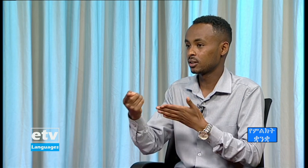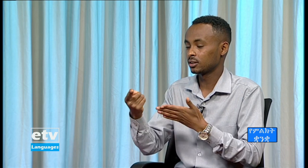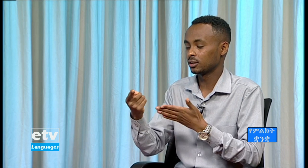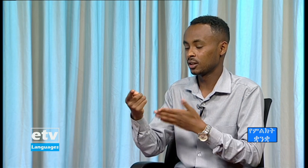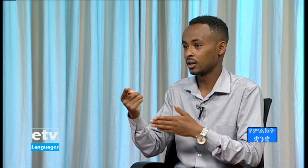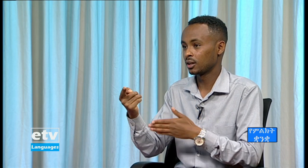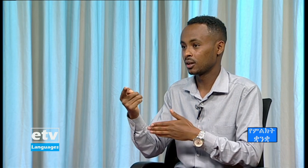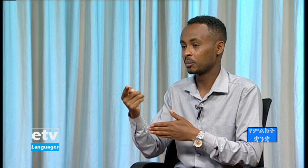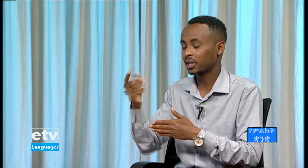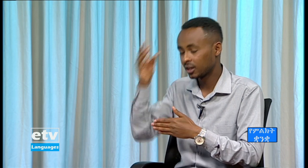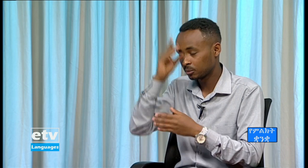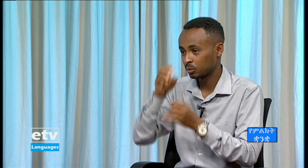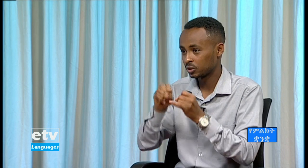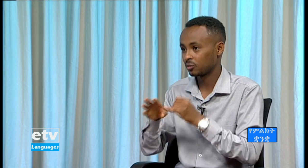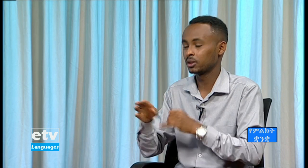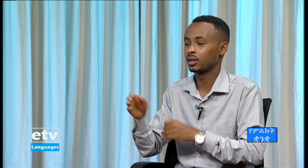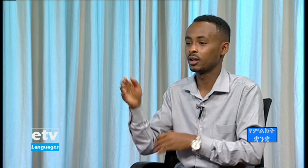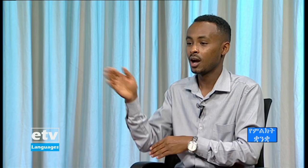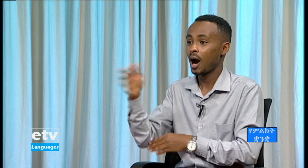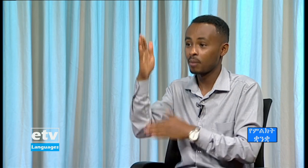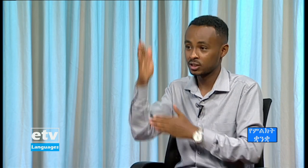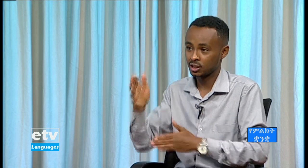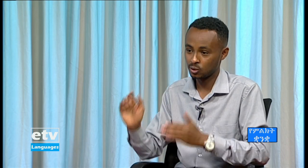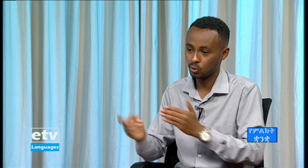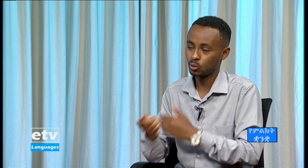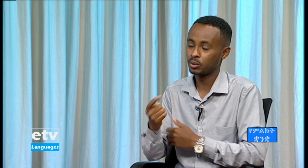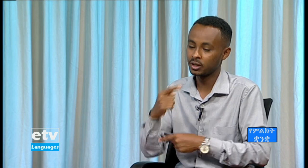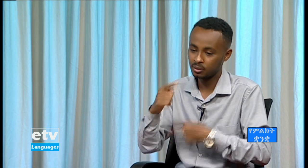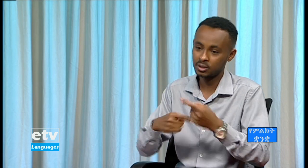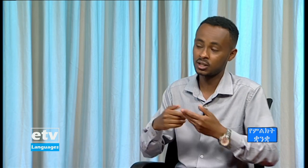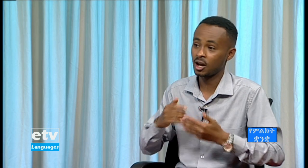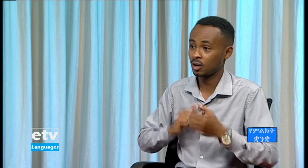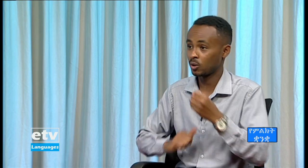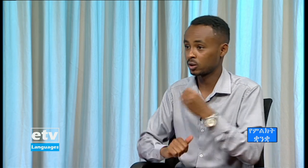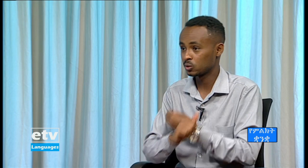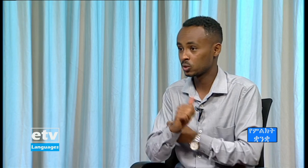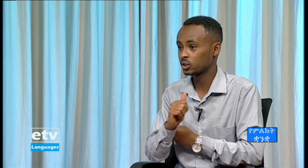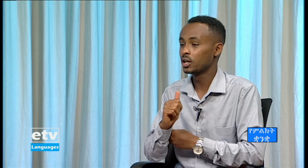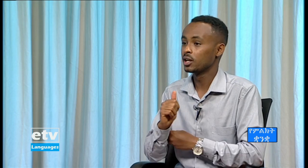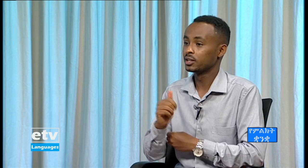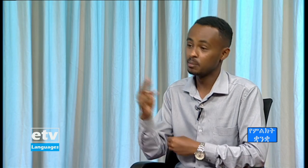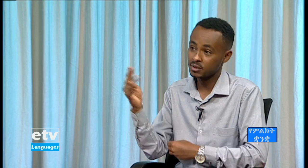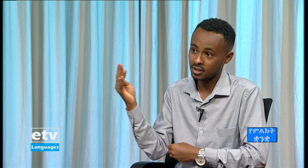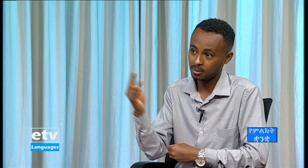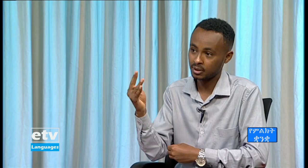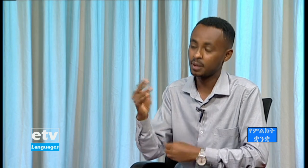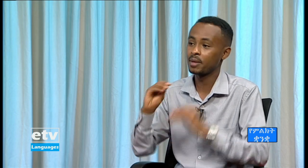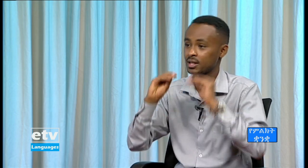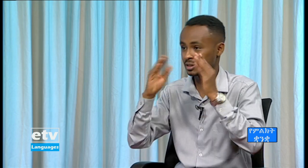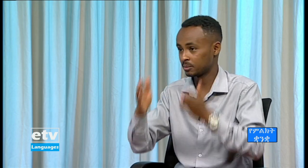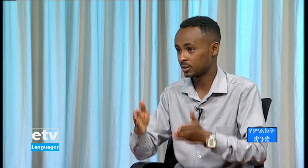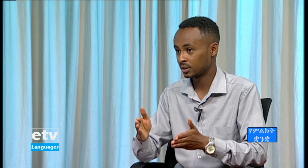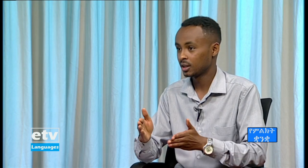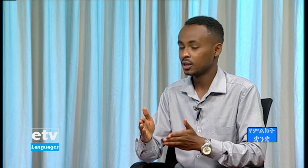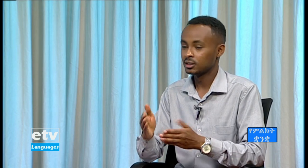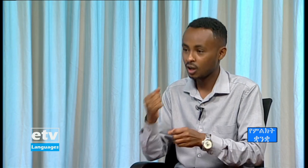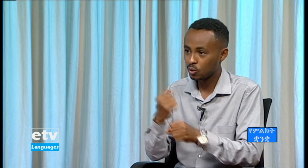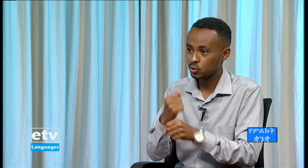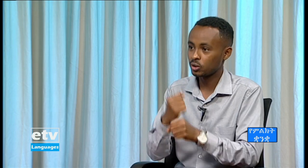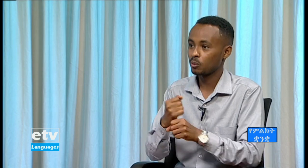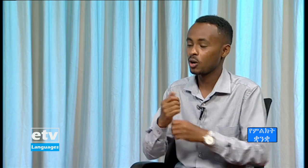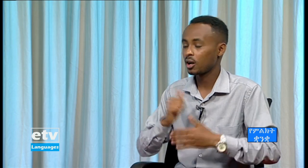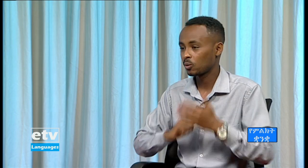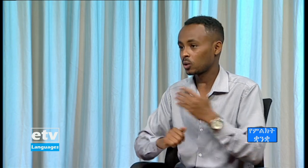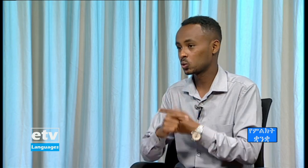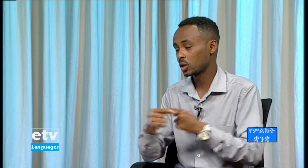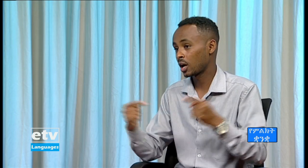እንዳንተ አይነት የበኪነ ጥበብ ዘርፍ ተላይ አምባሳደር ሆኖ በሄደበት ስለ አካል ጉዳተኞች የሚሰብክ የሚያስተምር